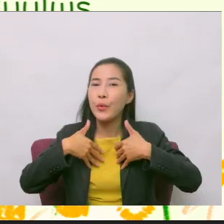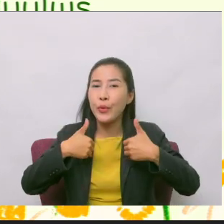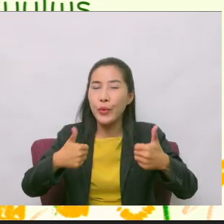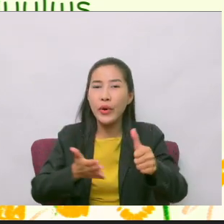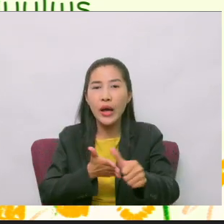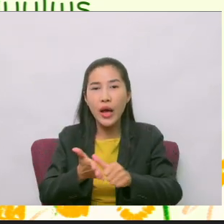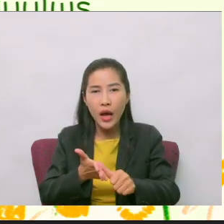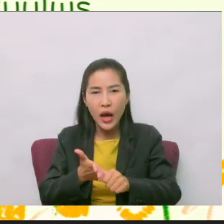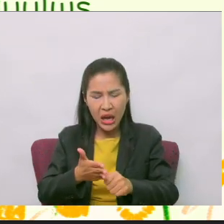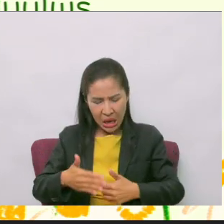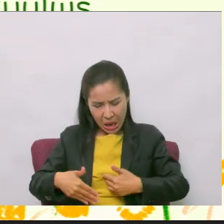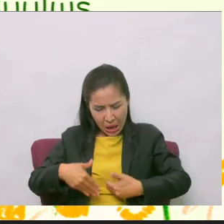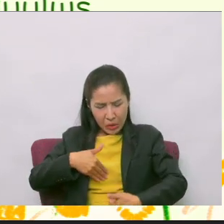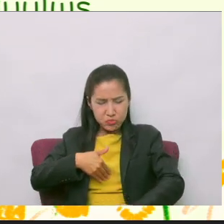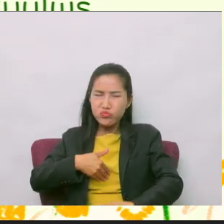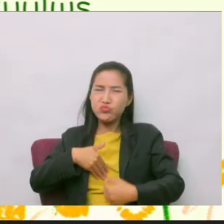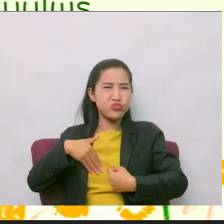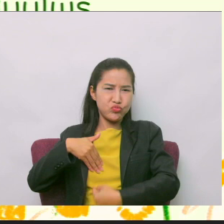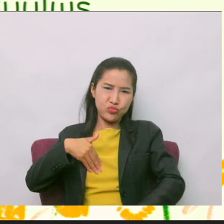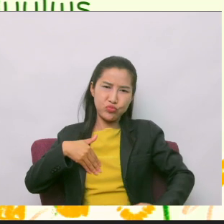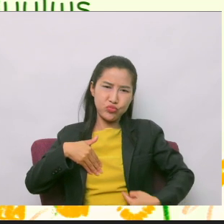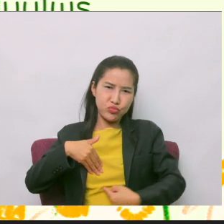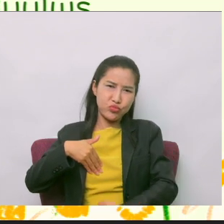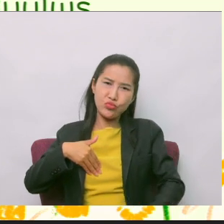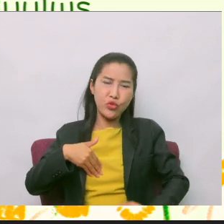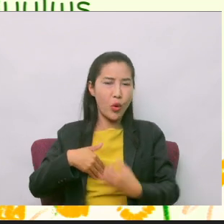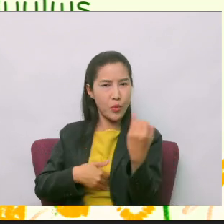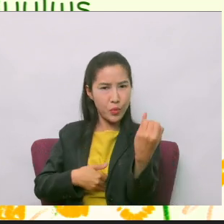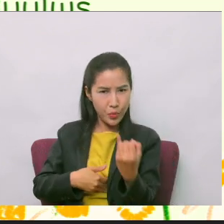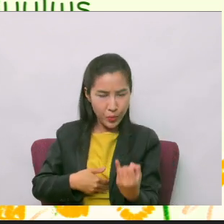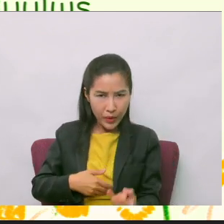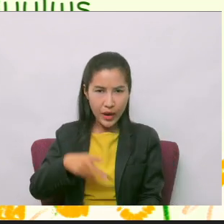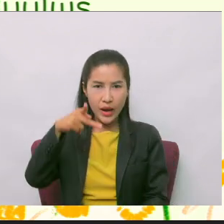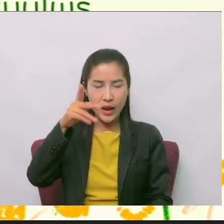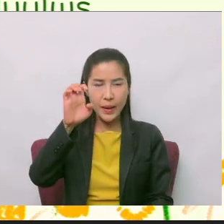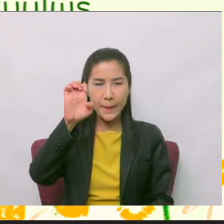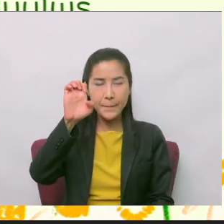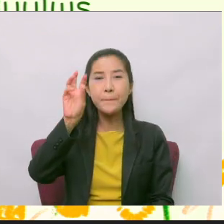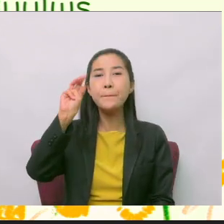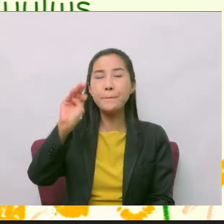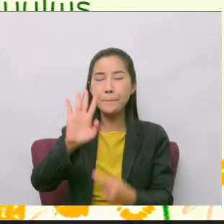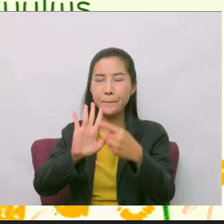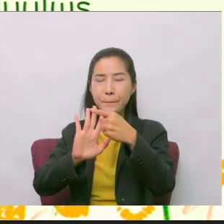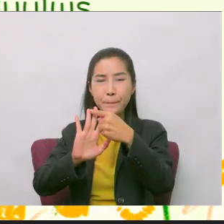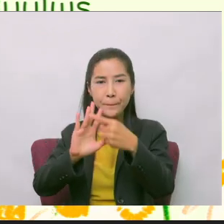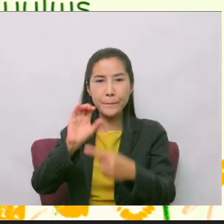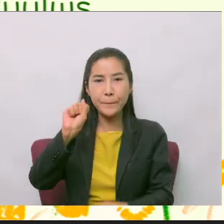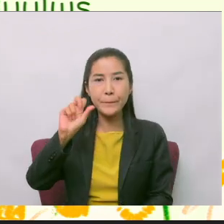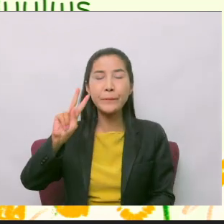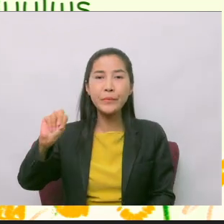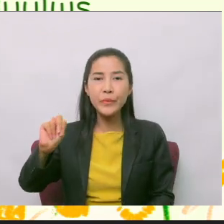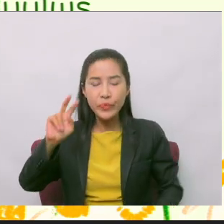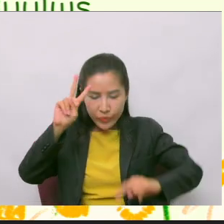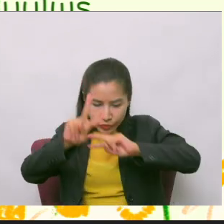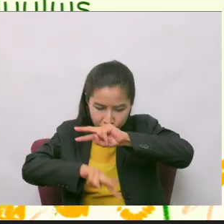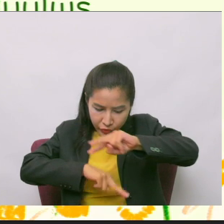อืดท้องเฟ้อได้ด้วยนะคะพิมแสงก็เข้ามาช่วยในเรื่องของการรักษาแผลนะคะสมานแผลควบคู่กับสมุน